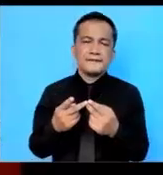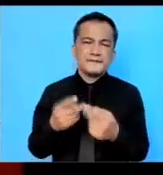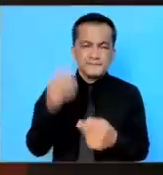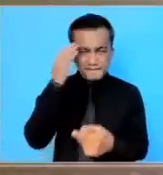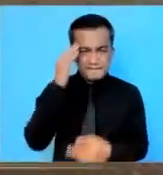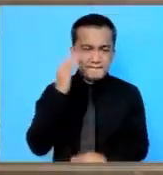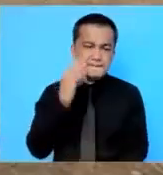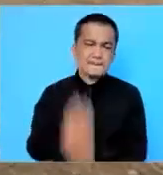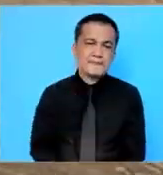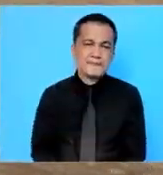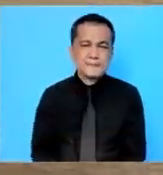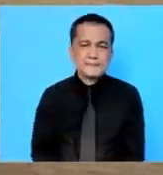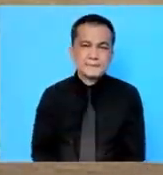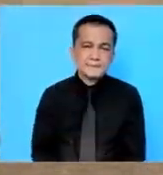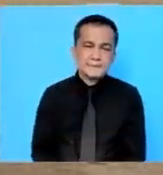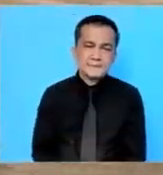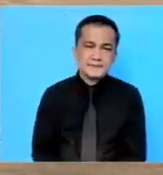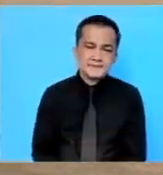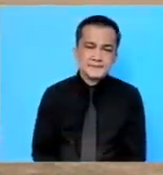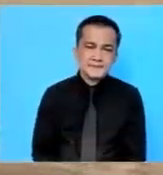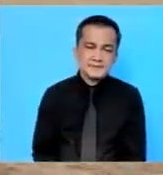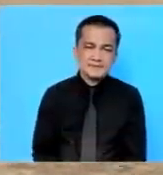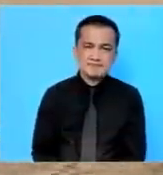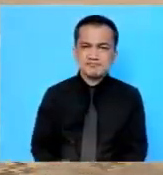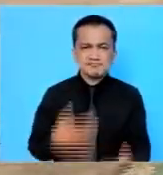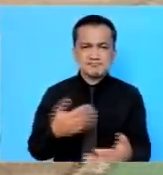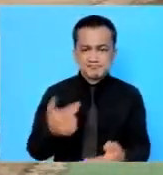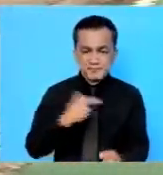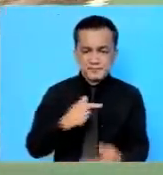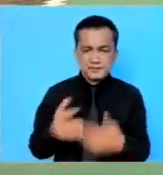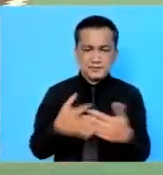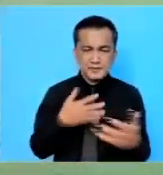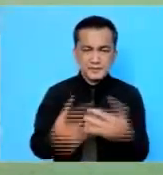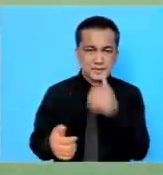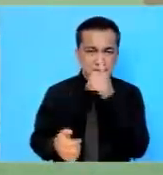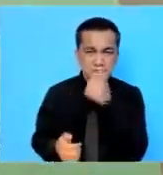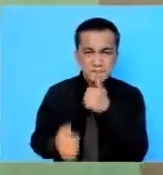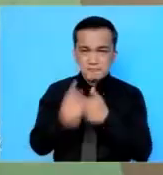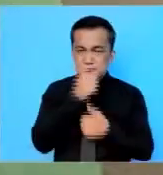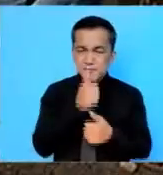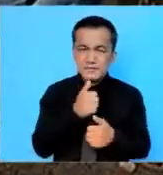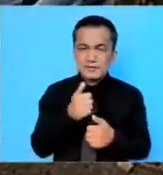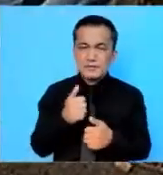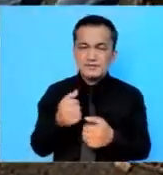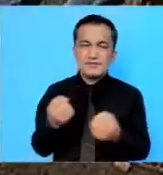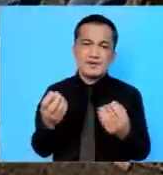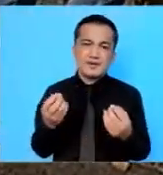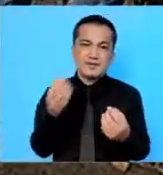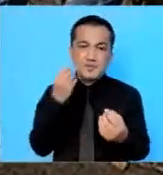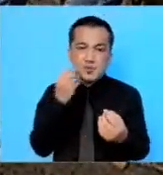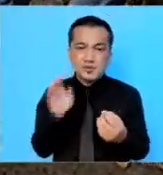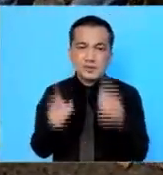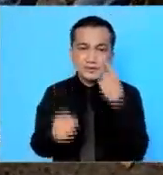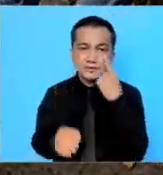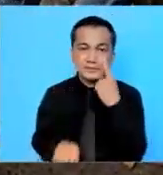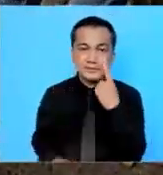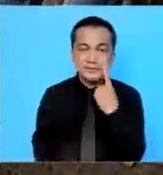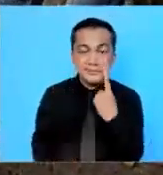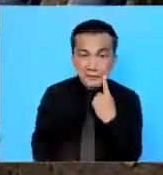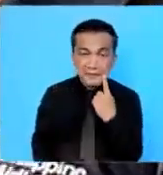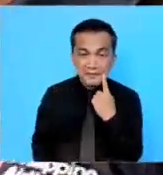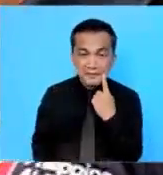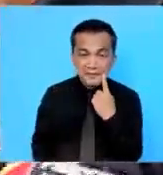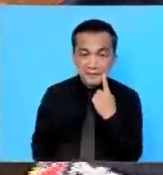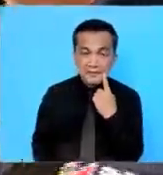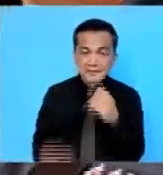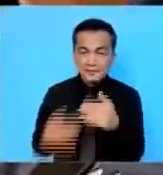Korea. Sa kabila ng pagtatyaga, marami ang umuwing luhaan. Bago pa magtanghali,